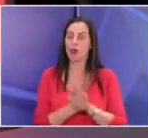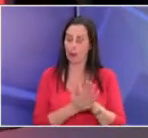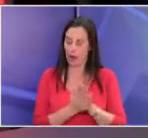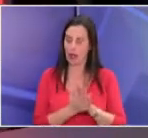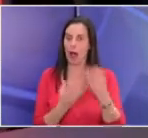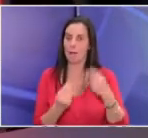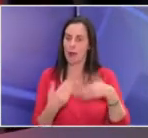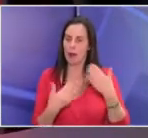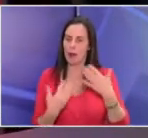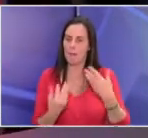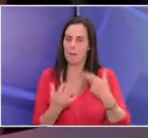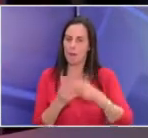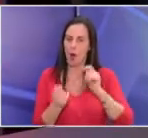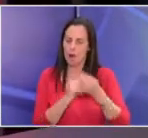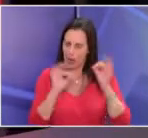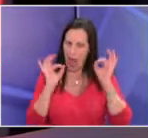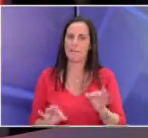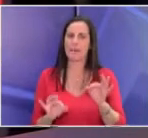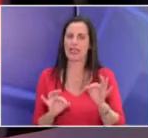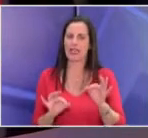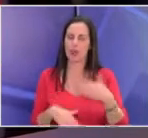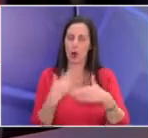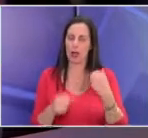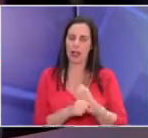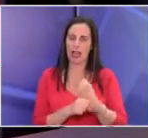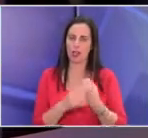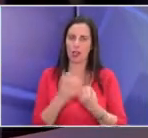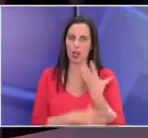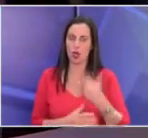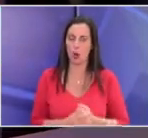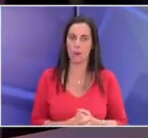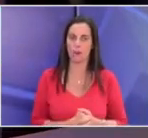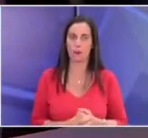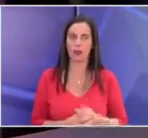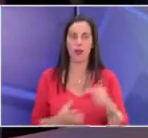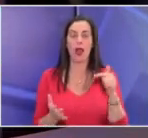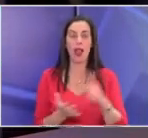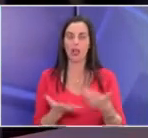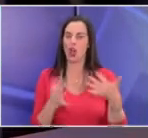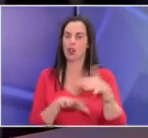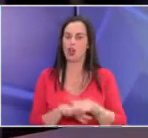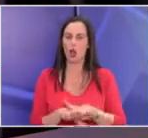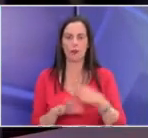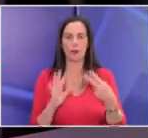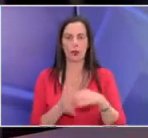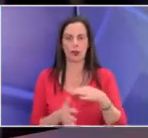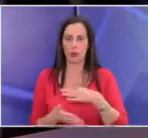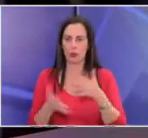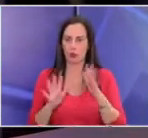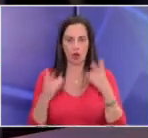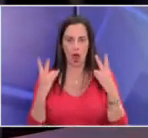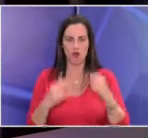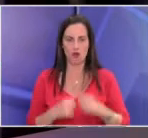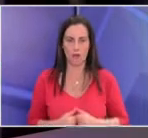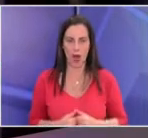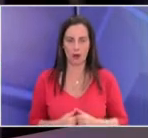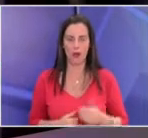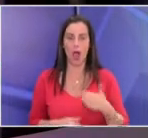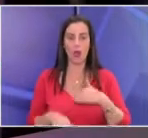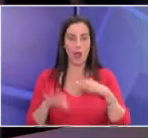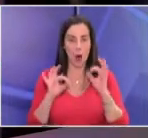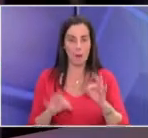ולא את האסירים? כאילו, זה העבודה שלכם? כאילו, תעזבו את האסירים, הם יהיו בסדר נראה לי. כאילו, בואו תשקמו את החברה הישראלית. זה כמו